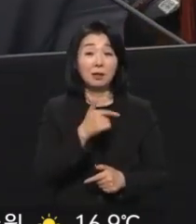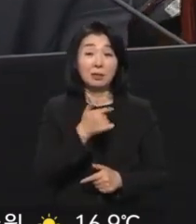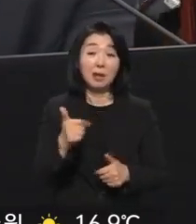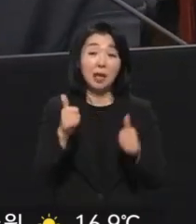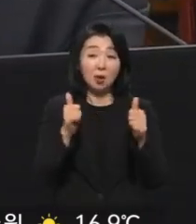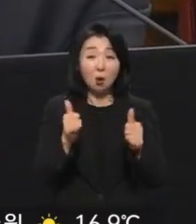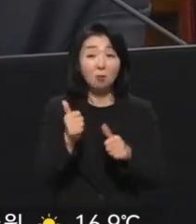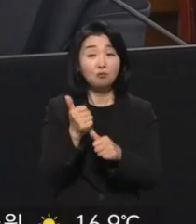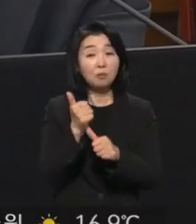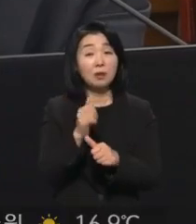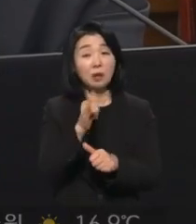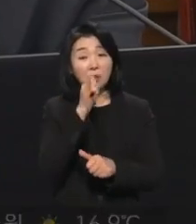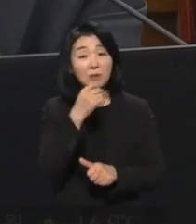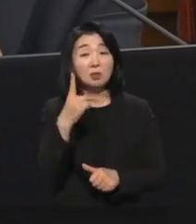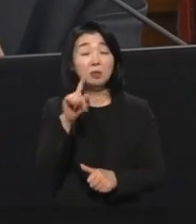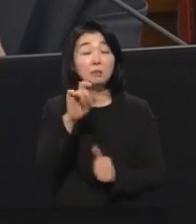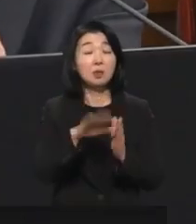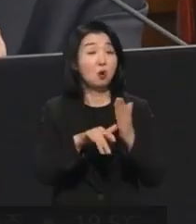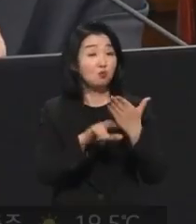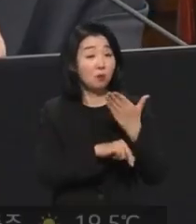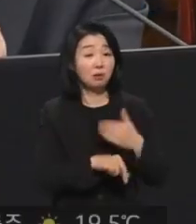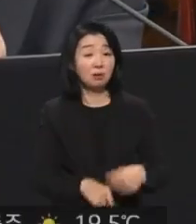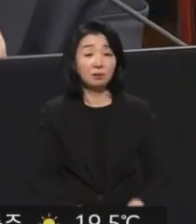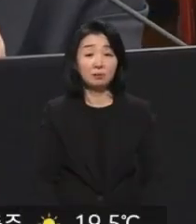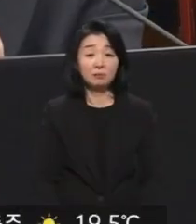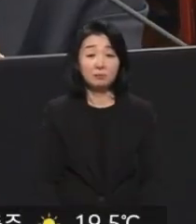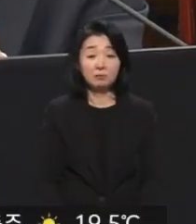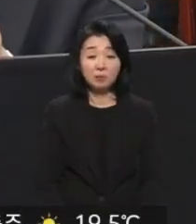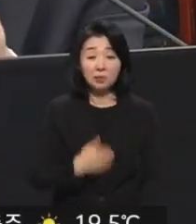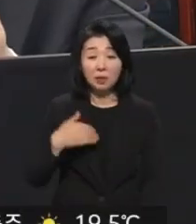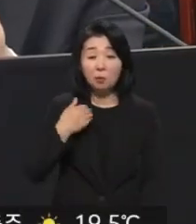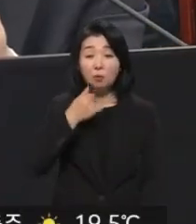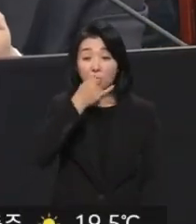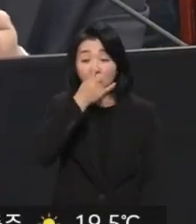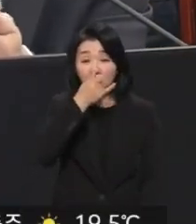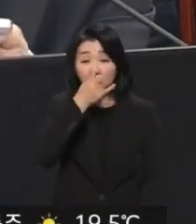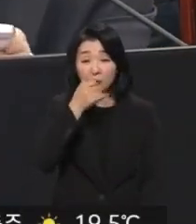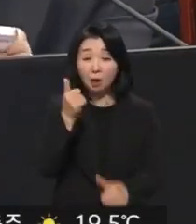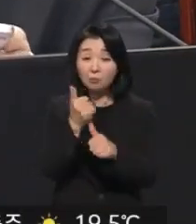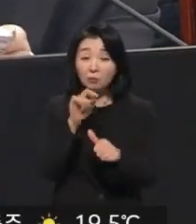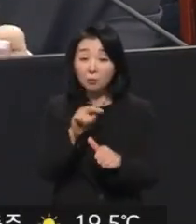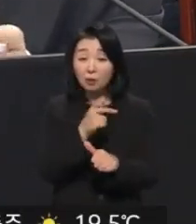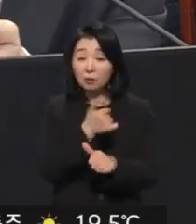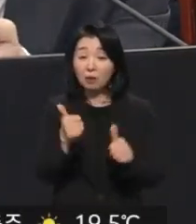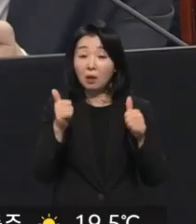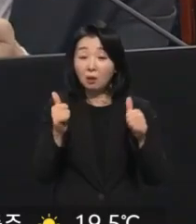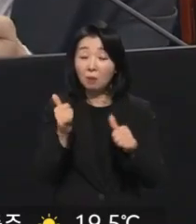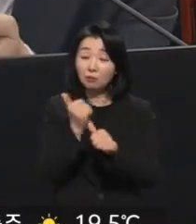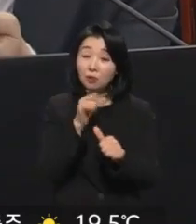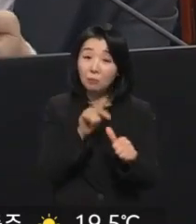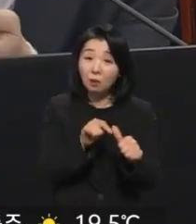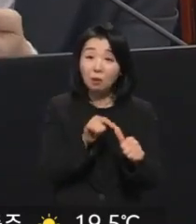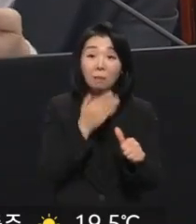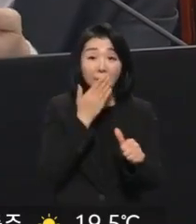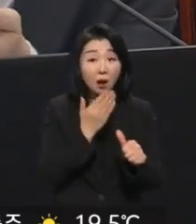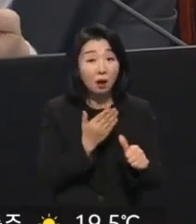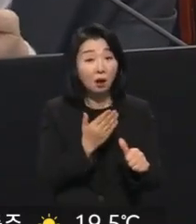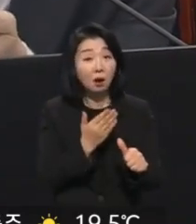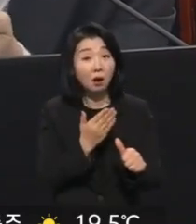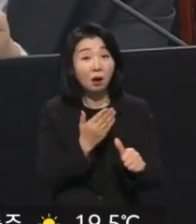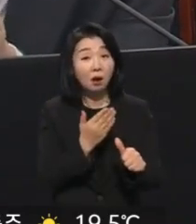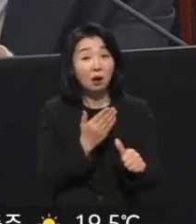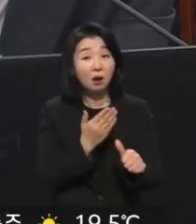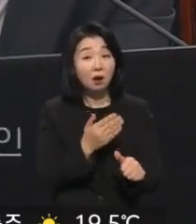나와있습니다. 2011년 9월입니다. 제가 모를 수도 있습니다. 대검 부대변인은... 김학연 의원님.